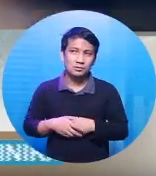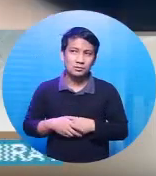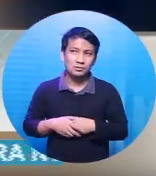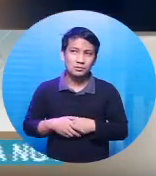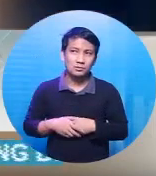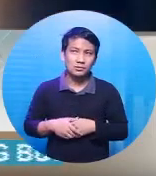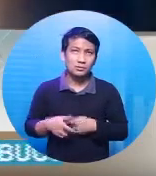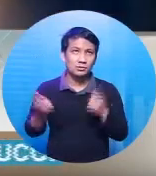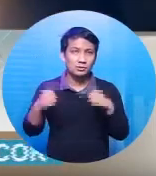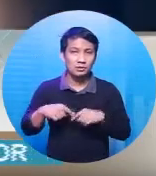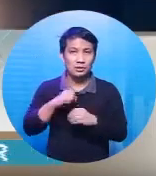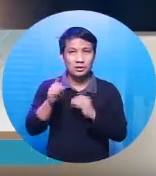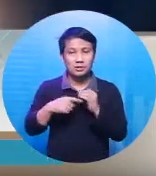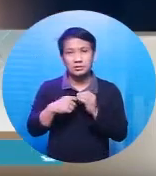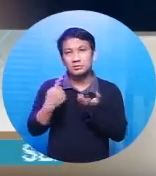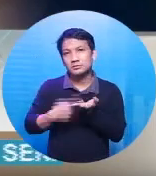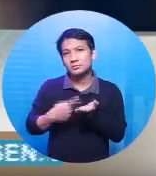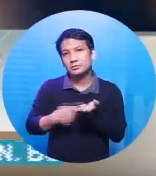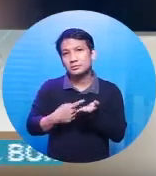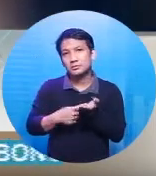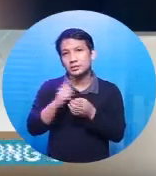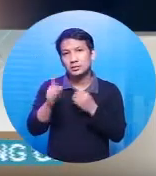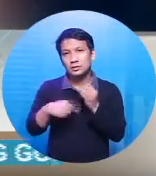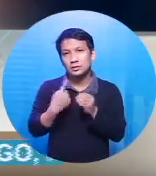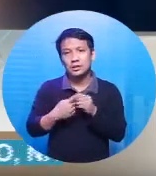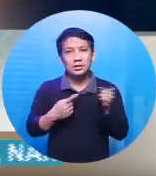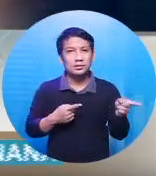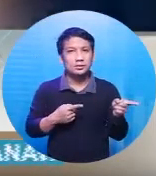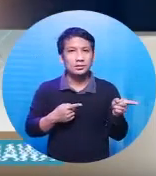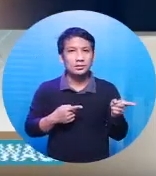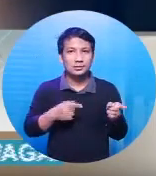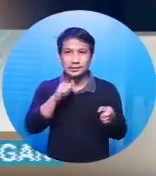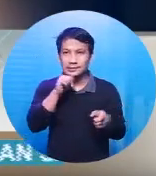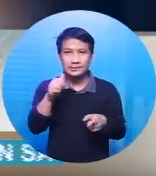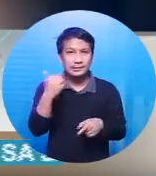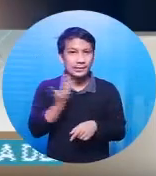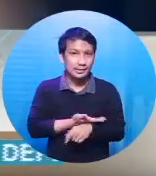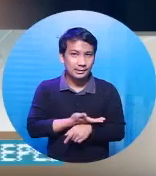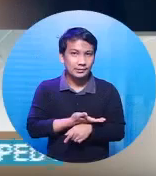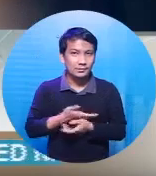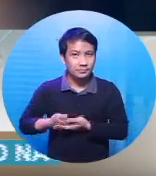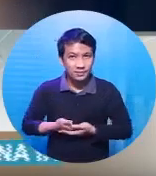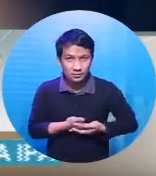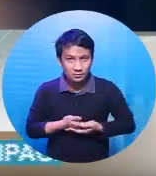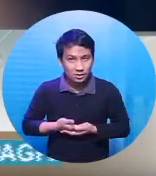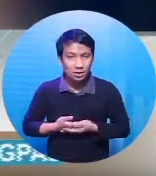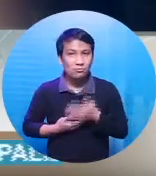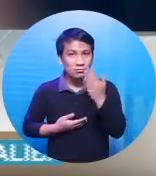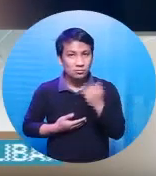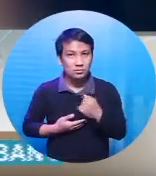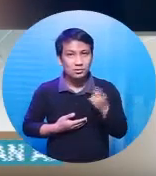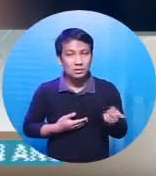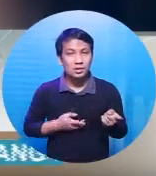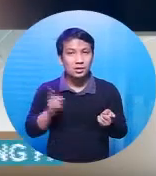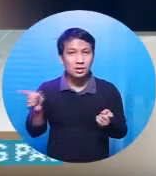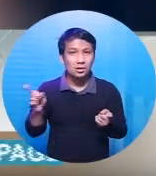ang pinag-usapan dito yung hindi niya anak yun, yung baby nila ngayon, sapagkat itong